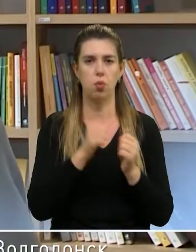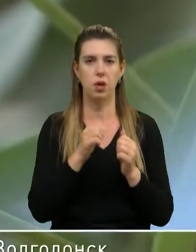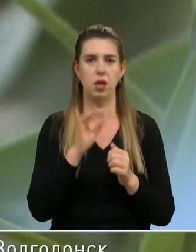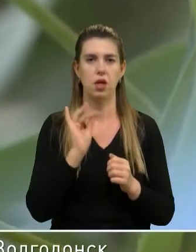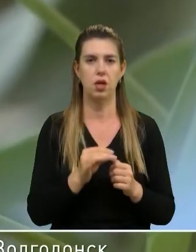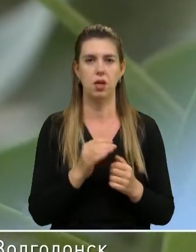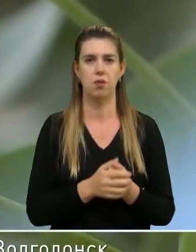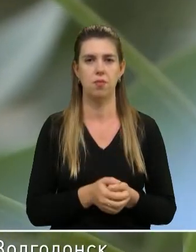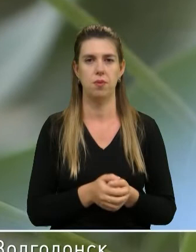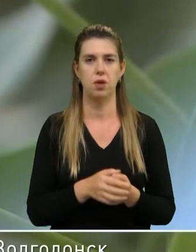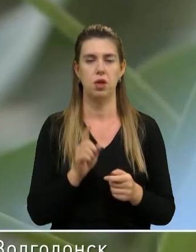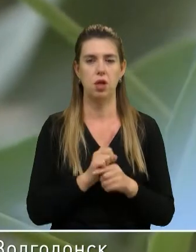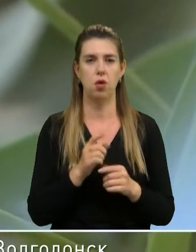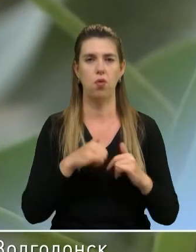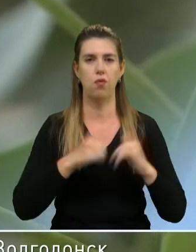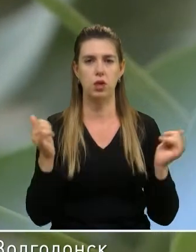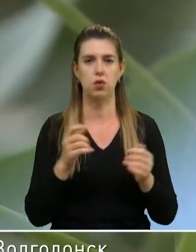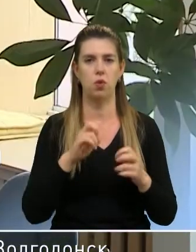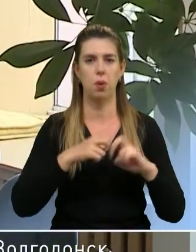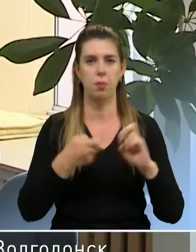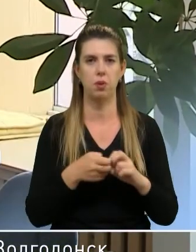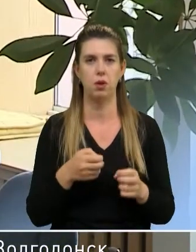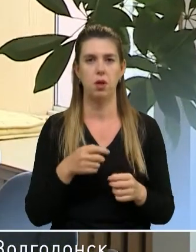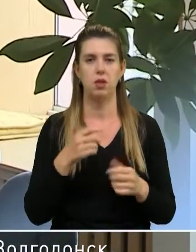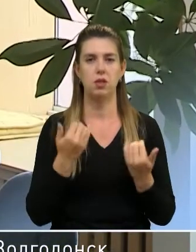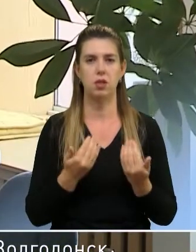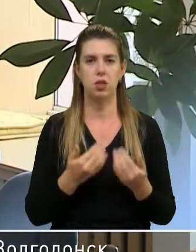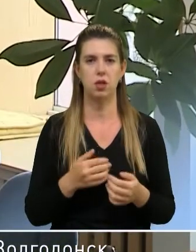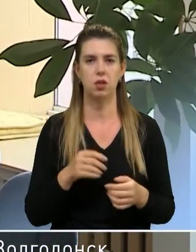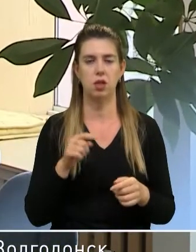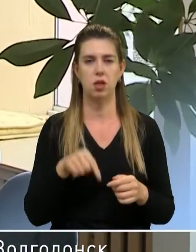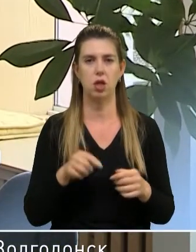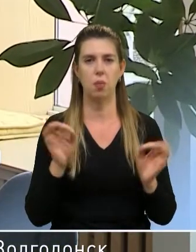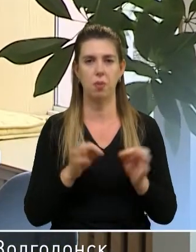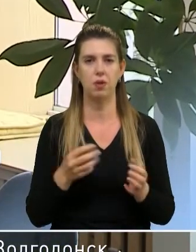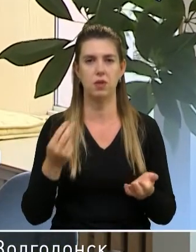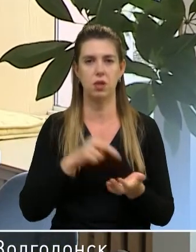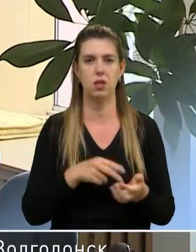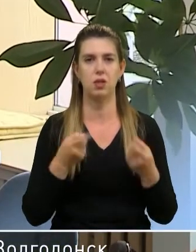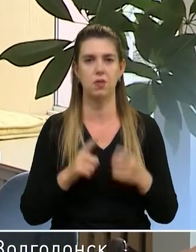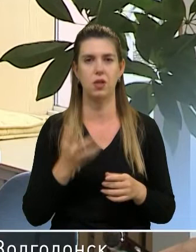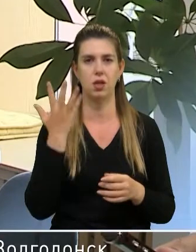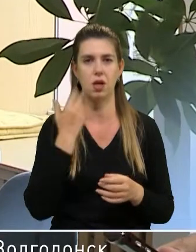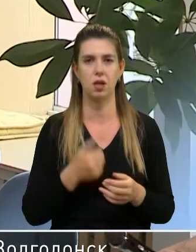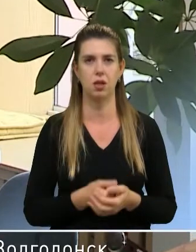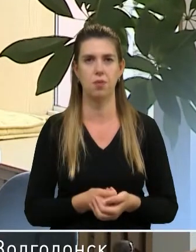и кратно увеличивая проблему. А сейчас настал тот момент, действительно, когда